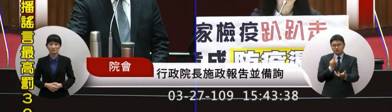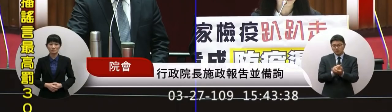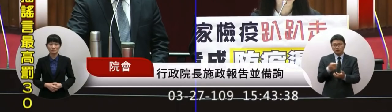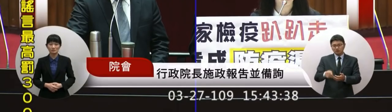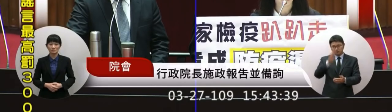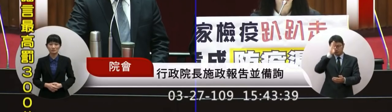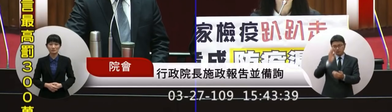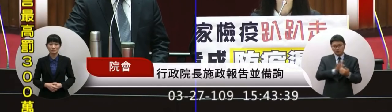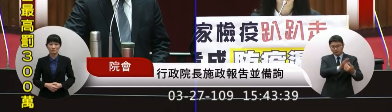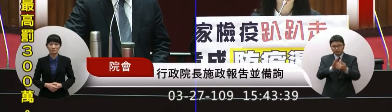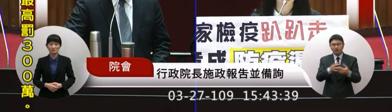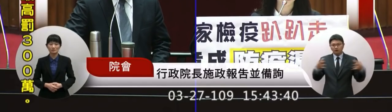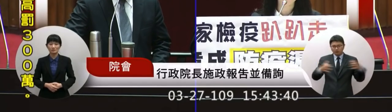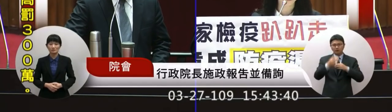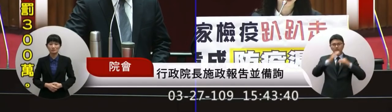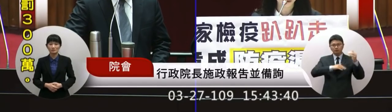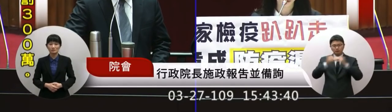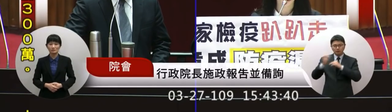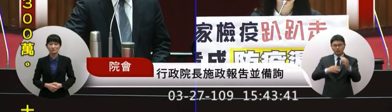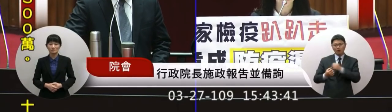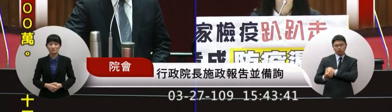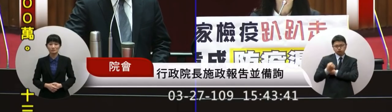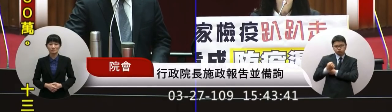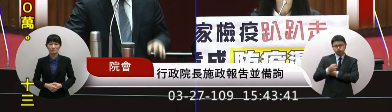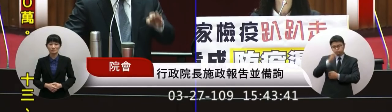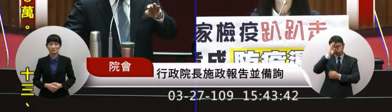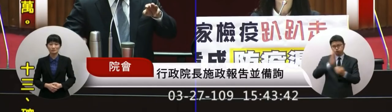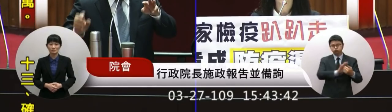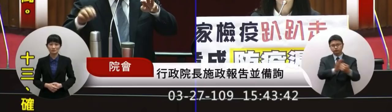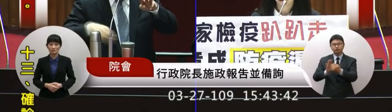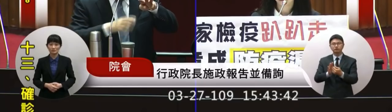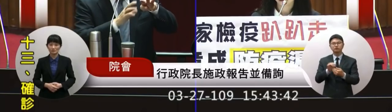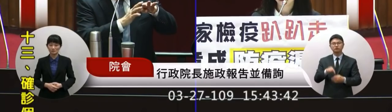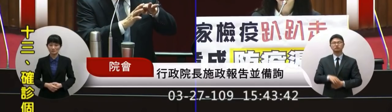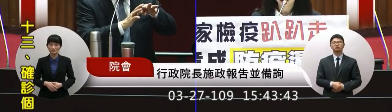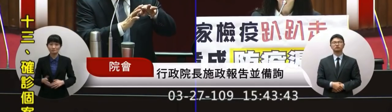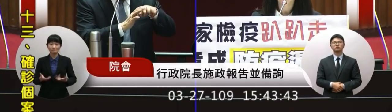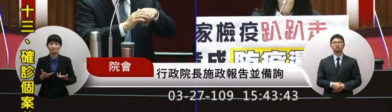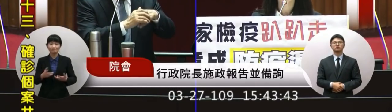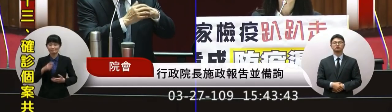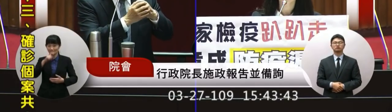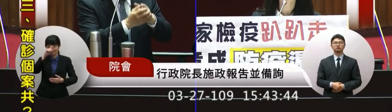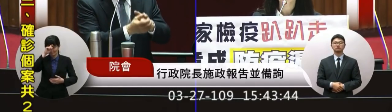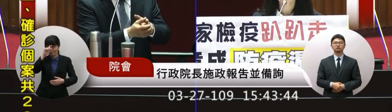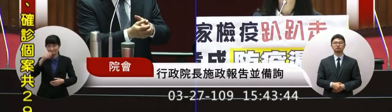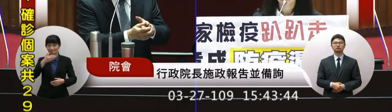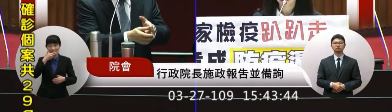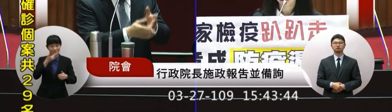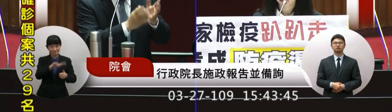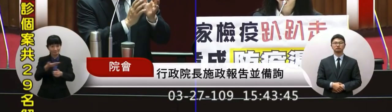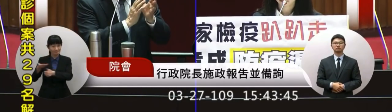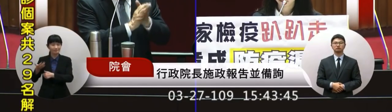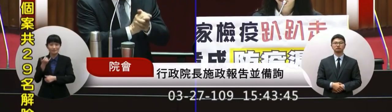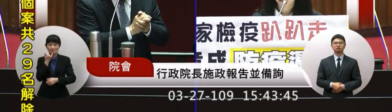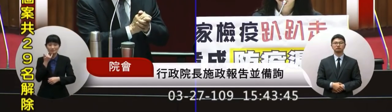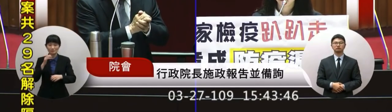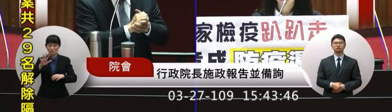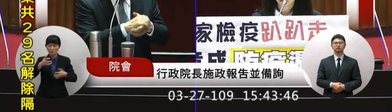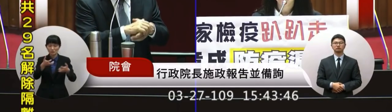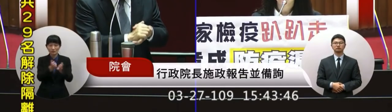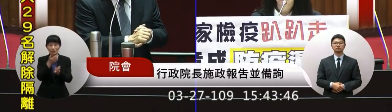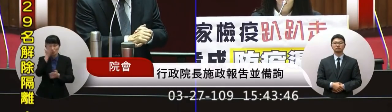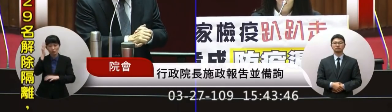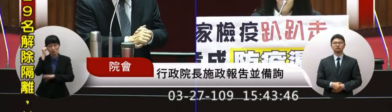体系，大家一起共体时间，并肩作战哦。 对，这个就是创造三赢。 对， 有些旅馆因为生意现